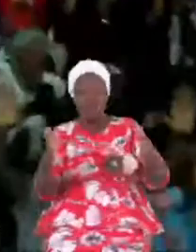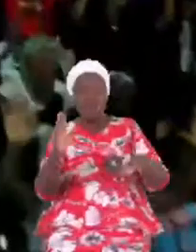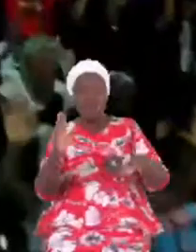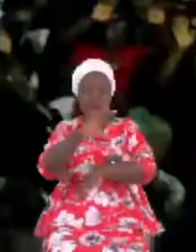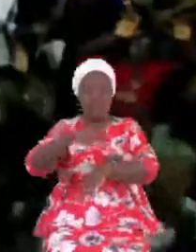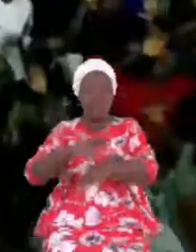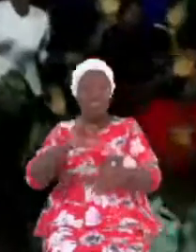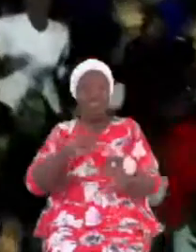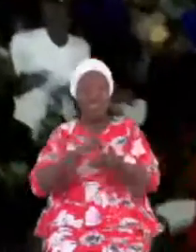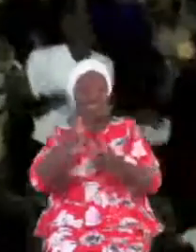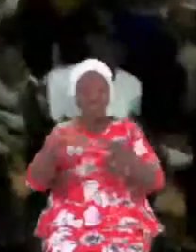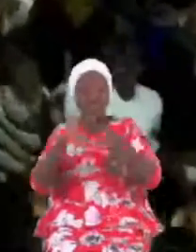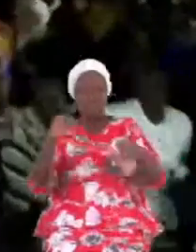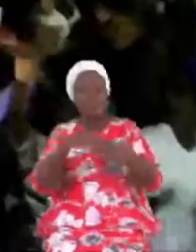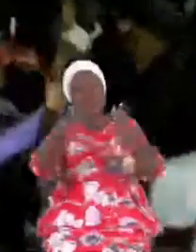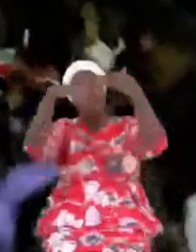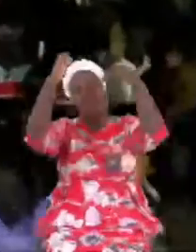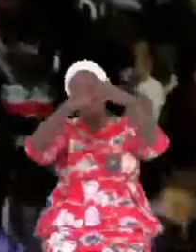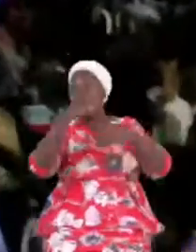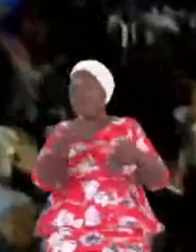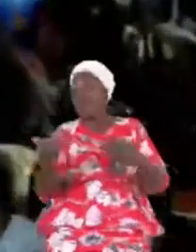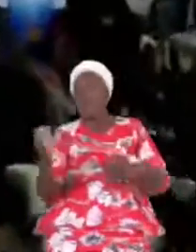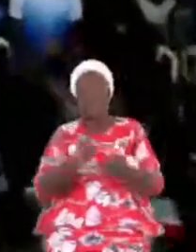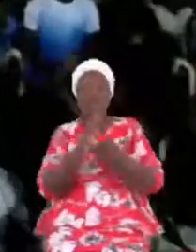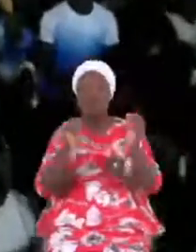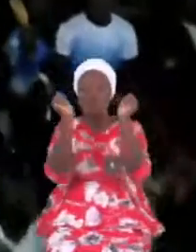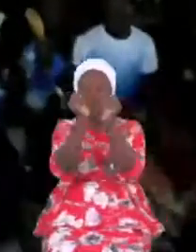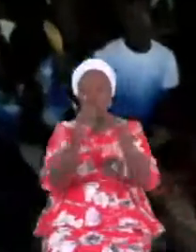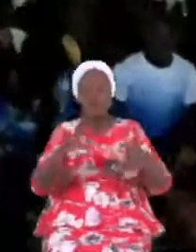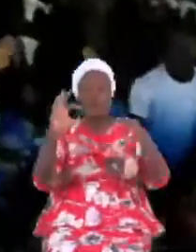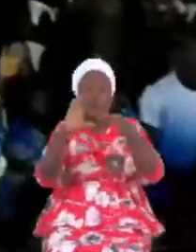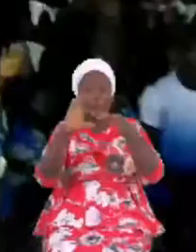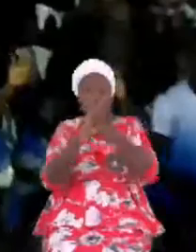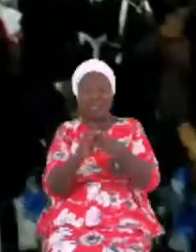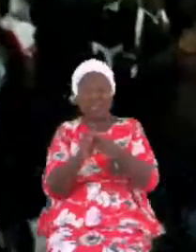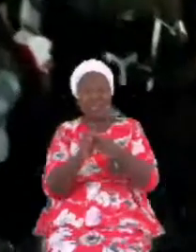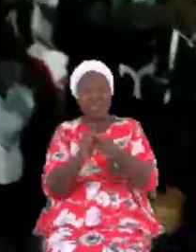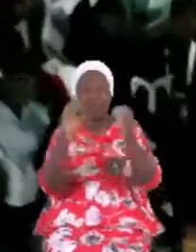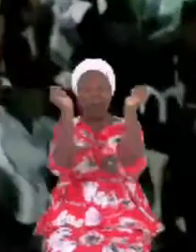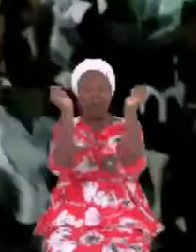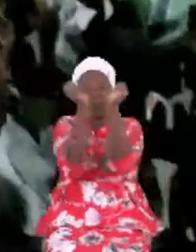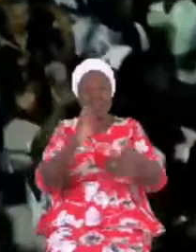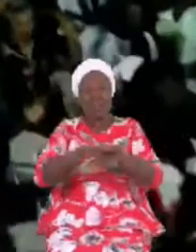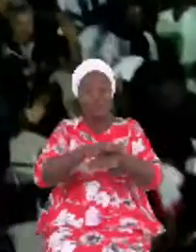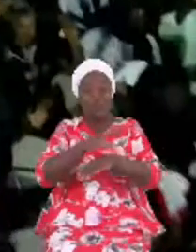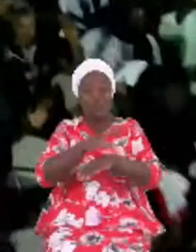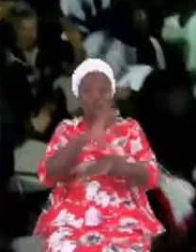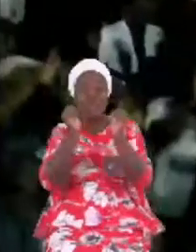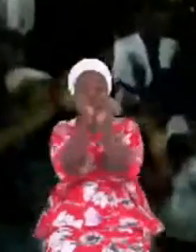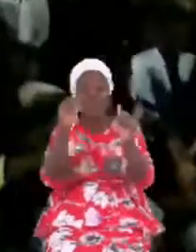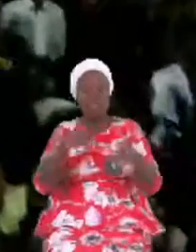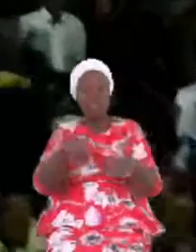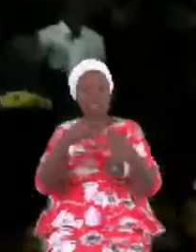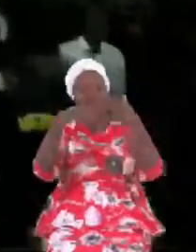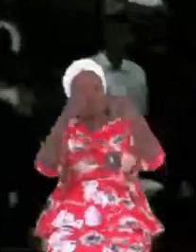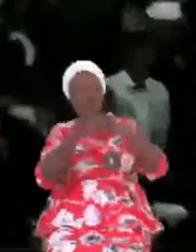sera délié au ciel. Ce que nous allons lier sur la terre sera lié au ciel.